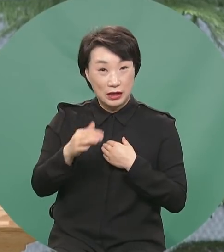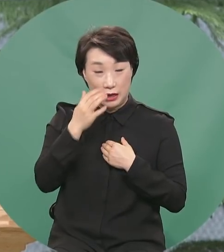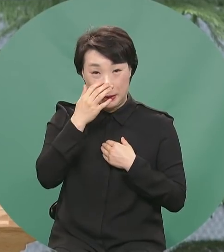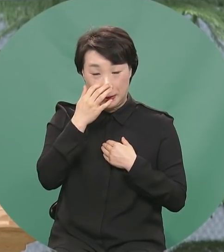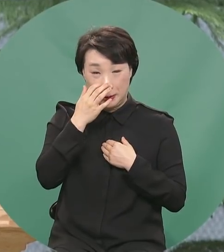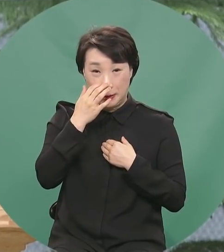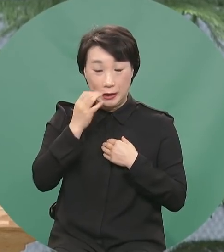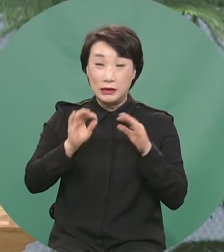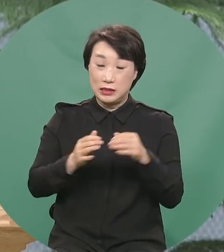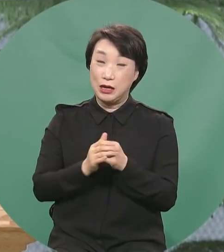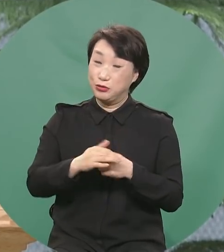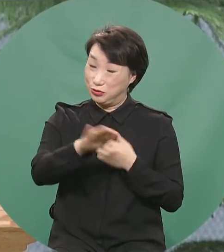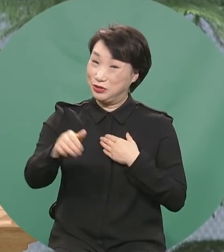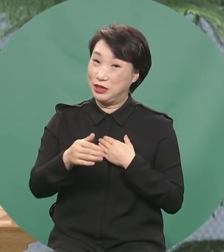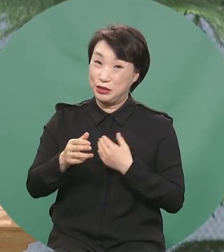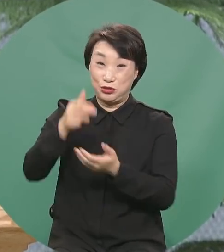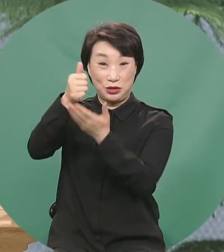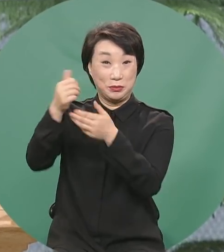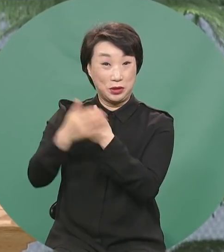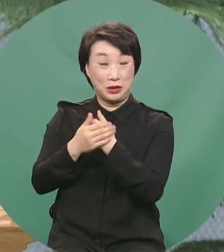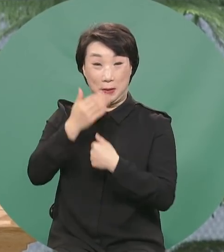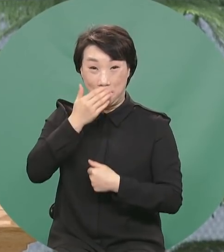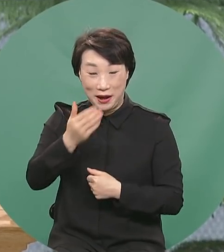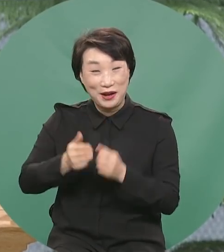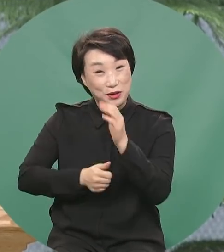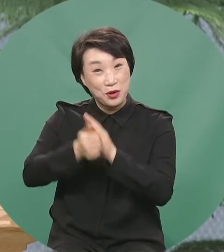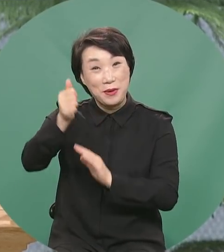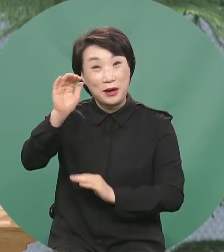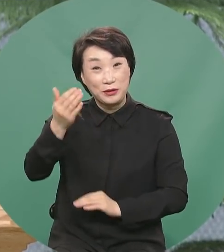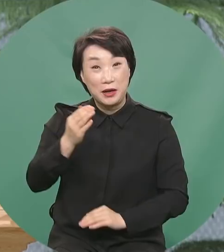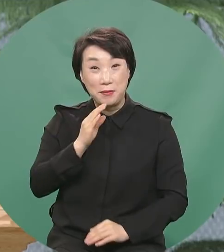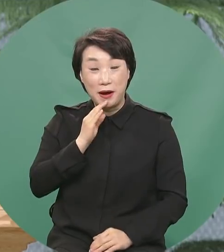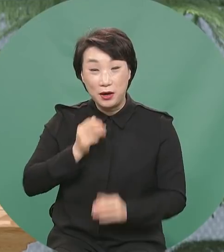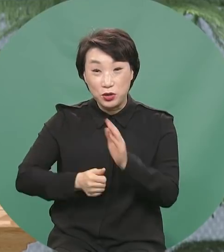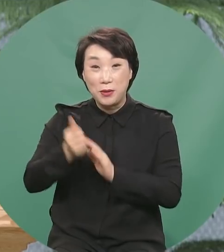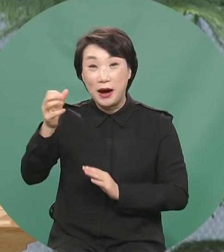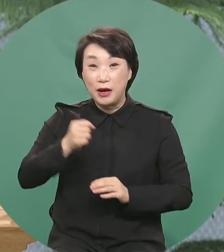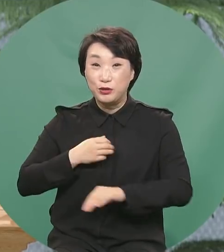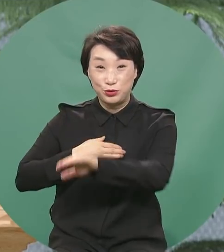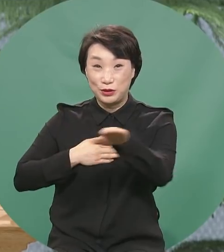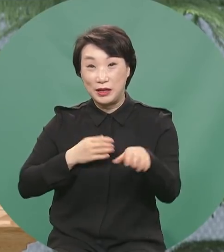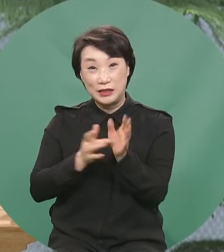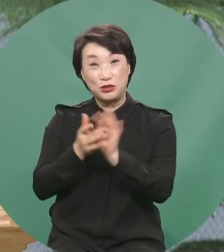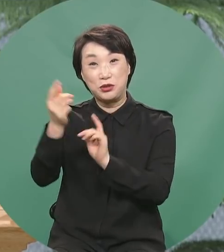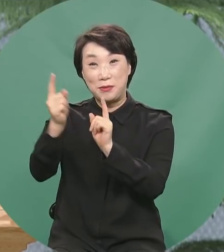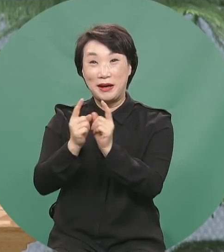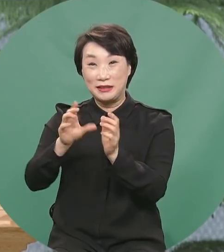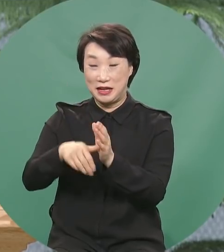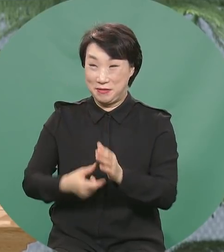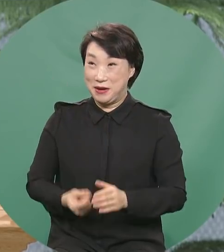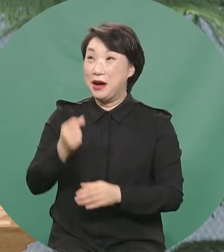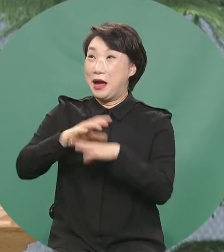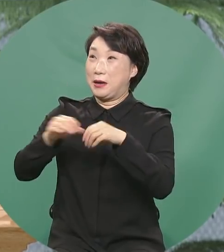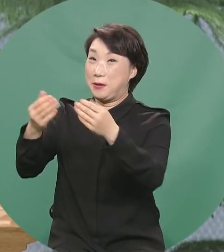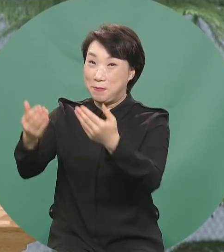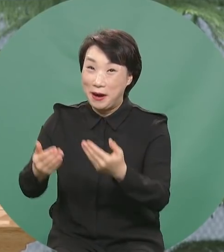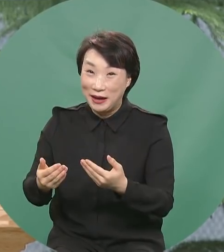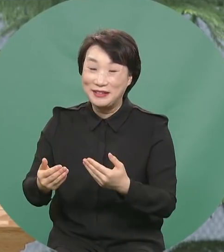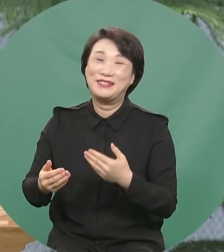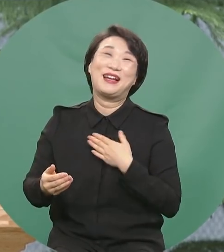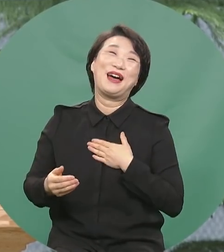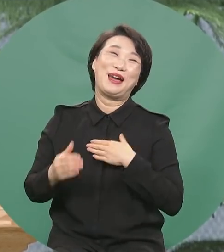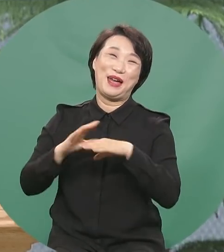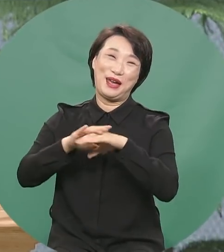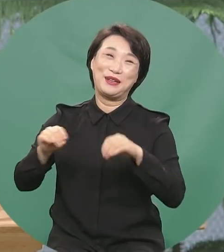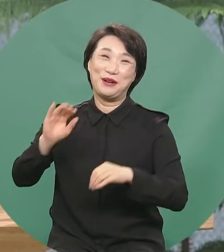있다고 하는 소망이요, 그리고 소망을 가진 자가 예수를 만날 때 당장에 해결받는 해결이요,